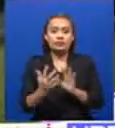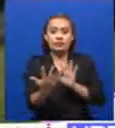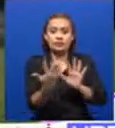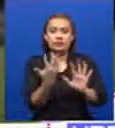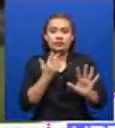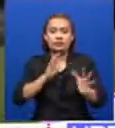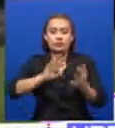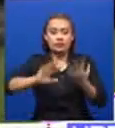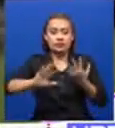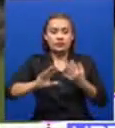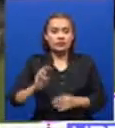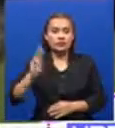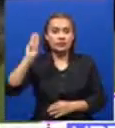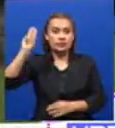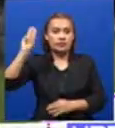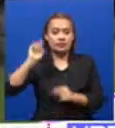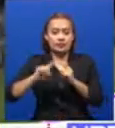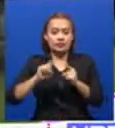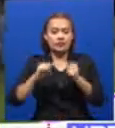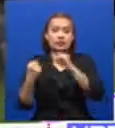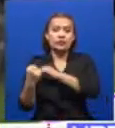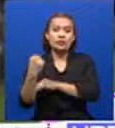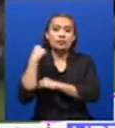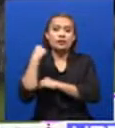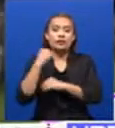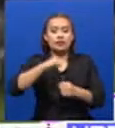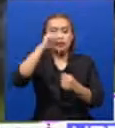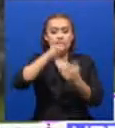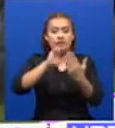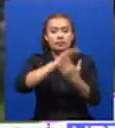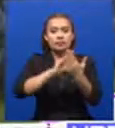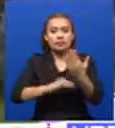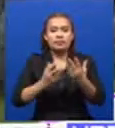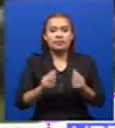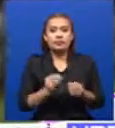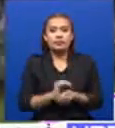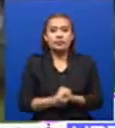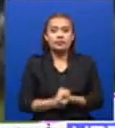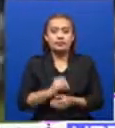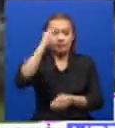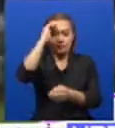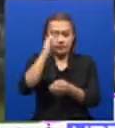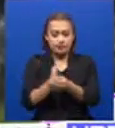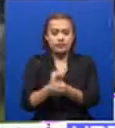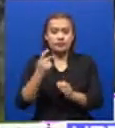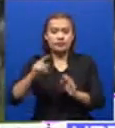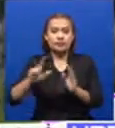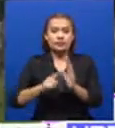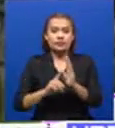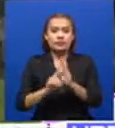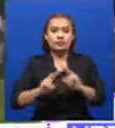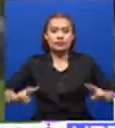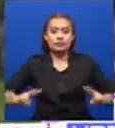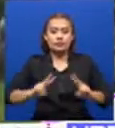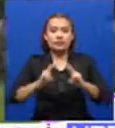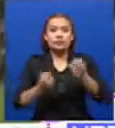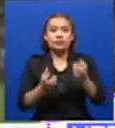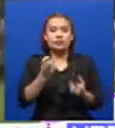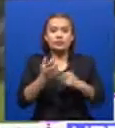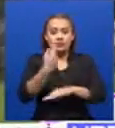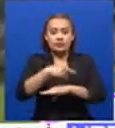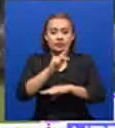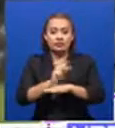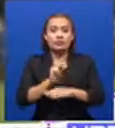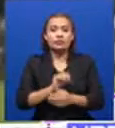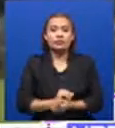ทบทวนคำปฏิญาณและสาบานตนเป็นพลังแผ่นดินซึ่งมีพลตำรวจเอกชัชวาลสุขสมจิตรปลัดกระทรวงยุติธรรมเป็นประธานในพิธี